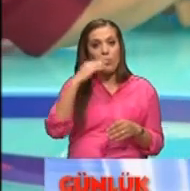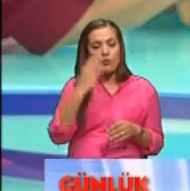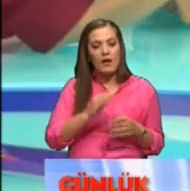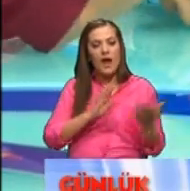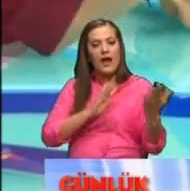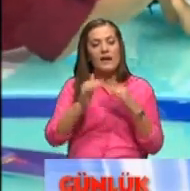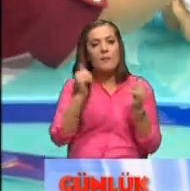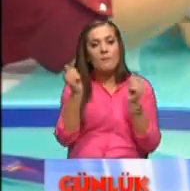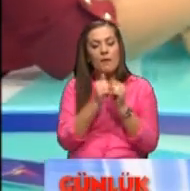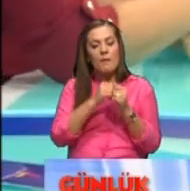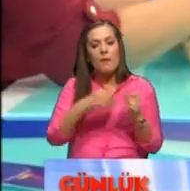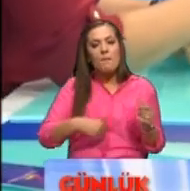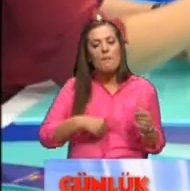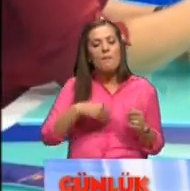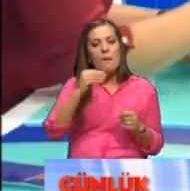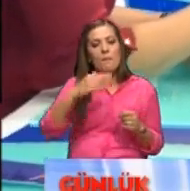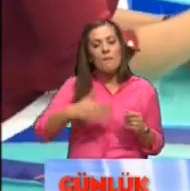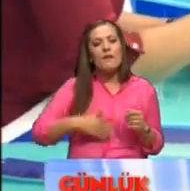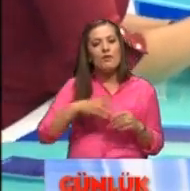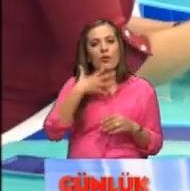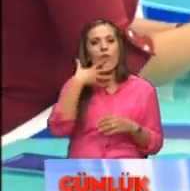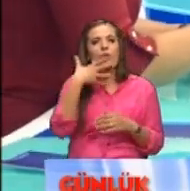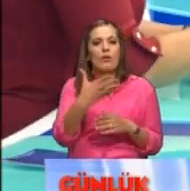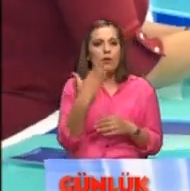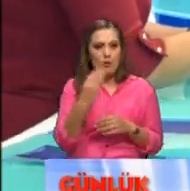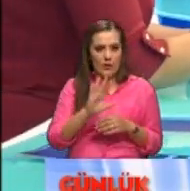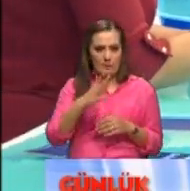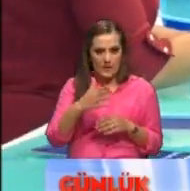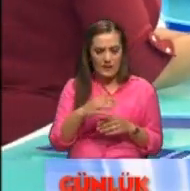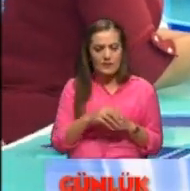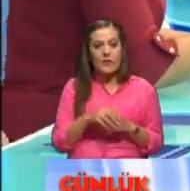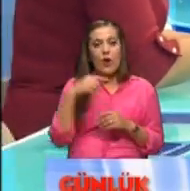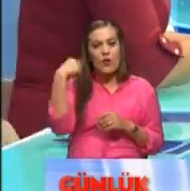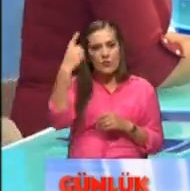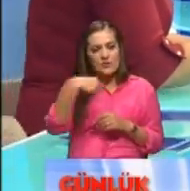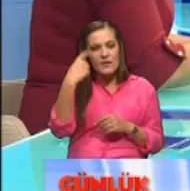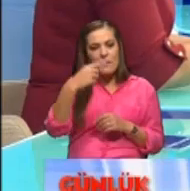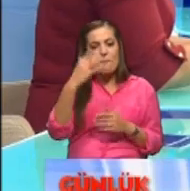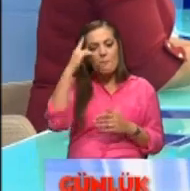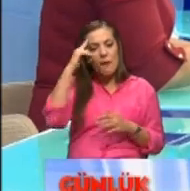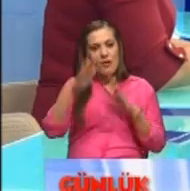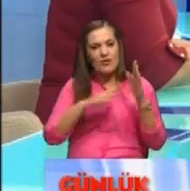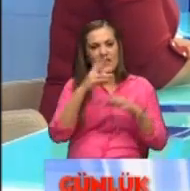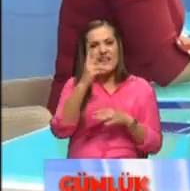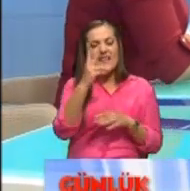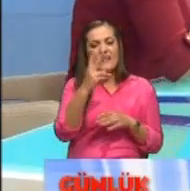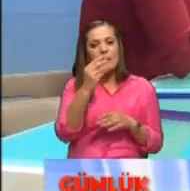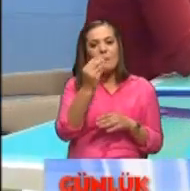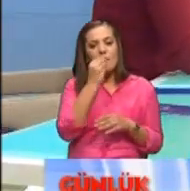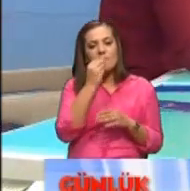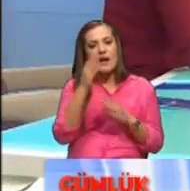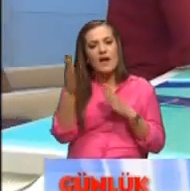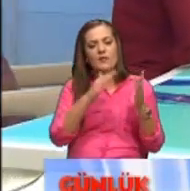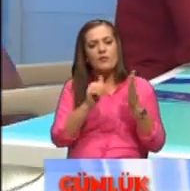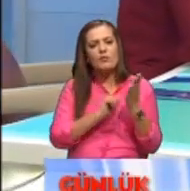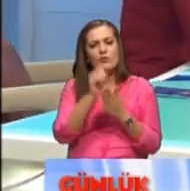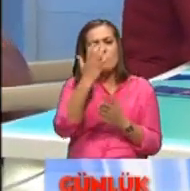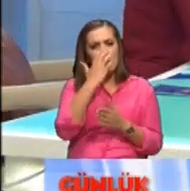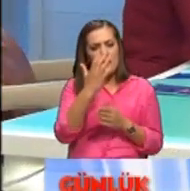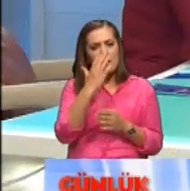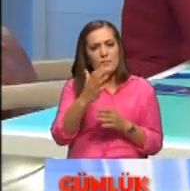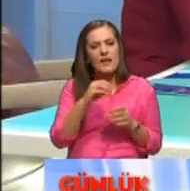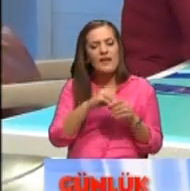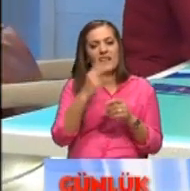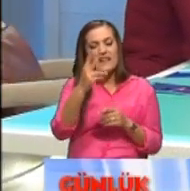hareketle beraber bebeğin mide içeriği geri gelir ve kusmasına neden olabilir. O yüzden banyosunun iki beslenme arasında, daha doğrusu bütün